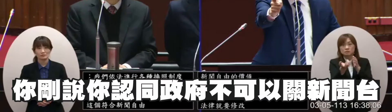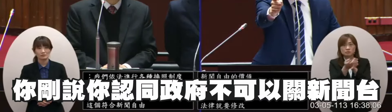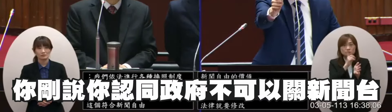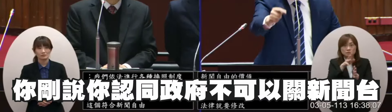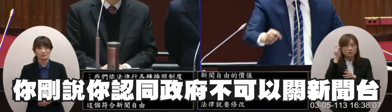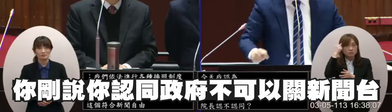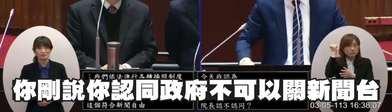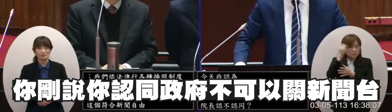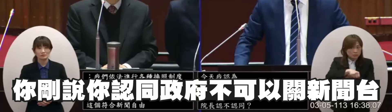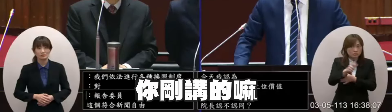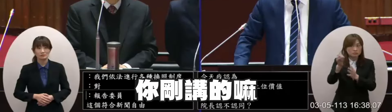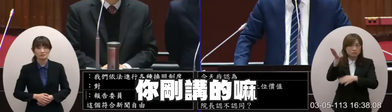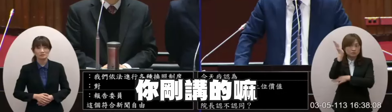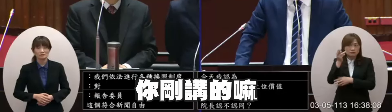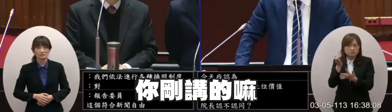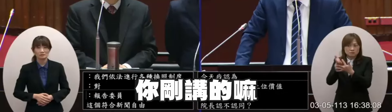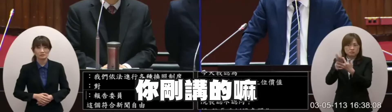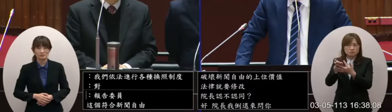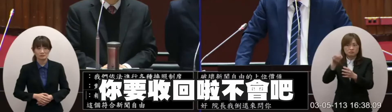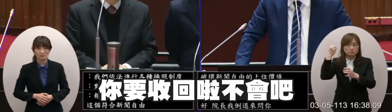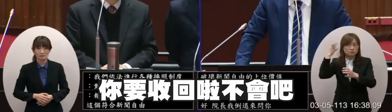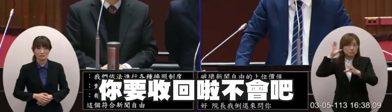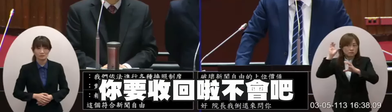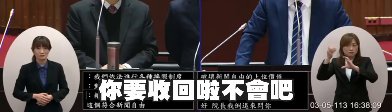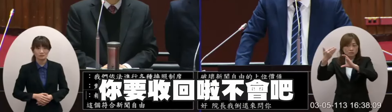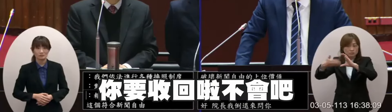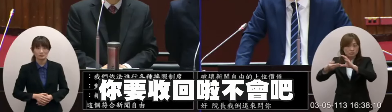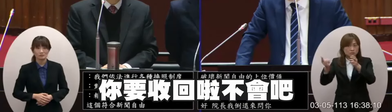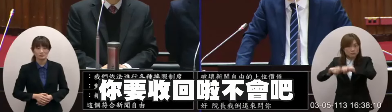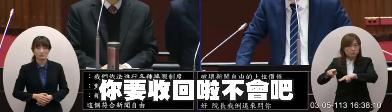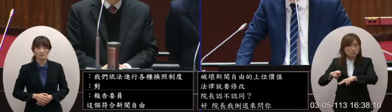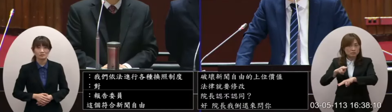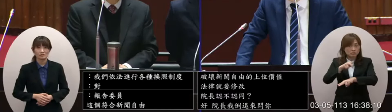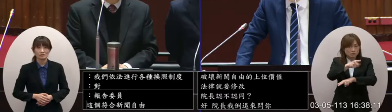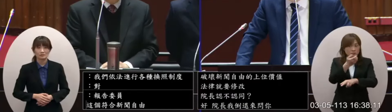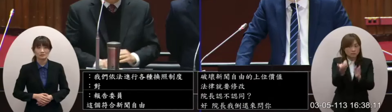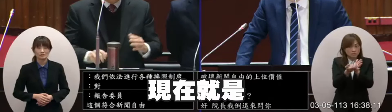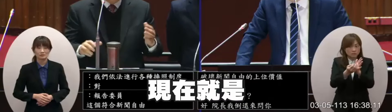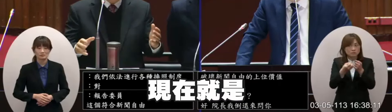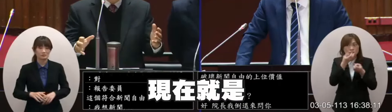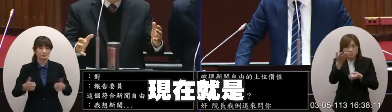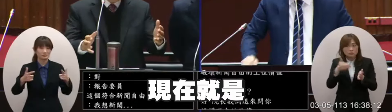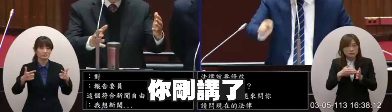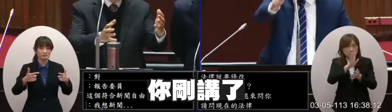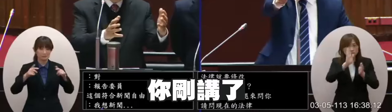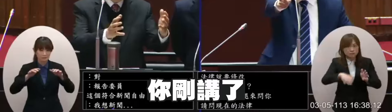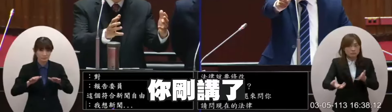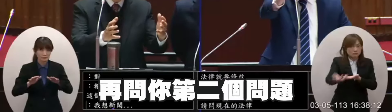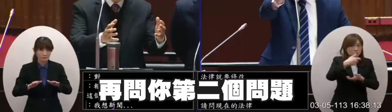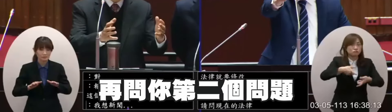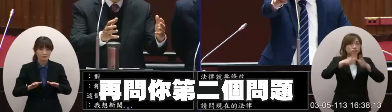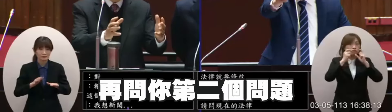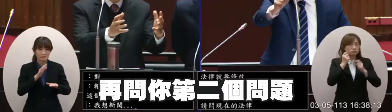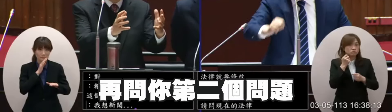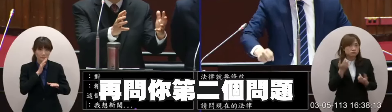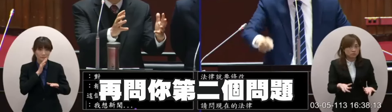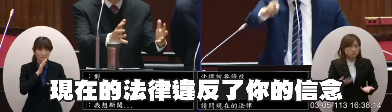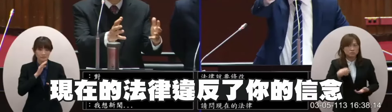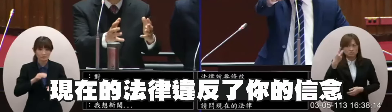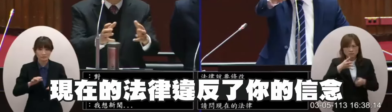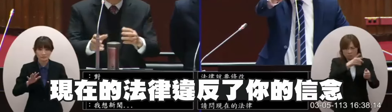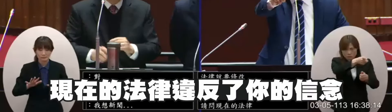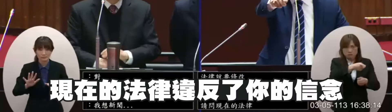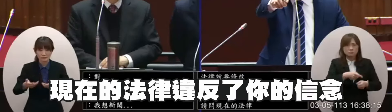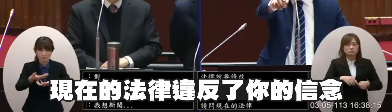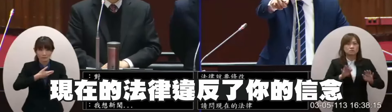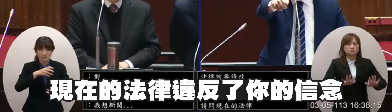同政府不可以关新闻台嘛？你刚讲的嘛？你要收回了，不会吧？ 没有，现在就是。 你刚讲了，再问第二个问题。